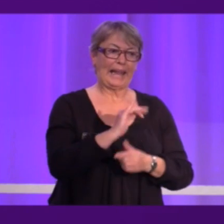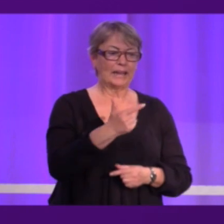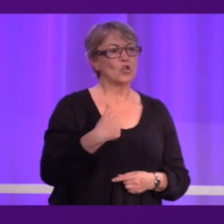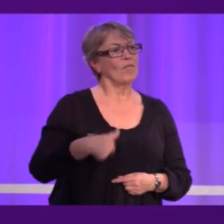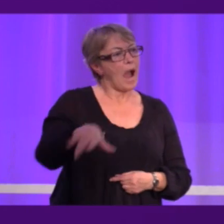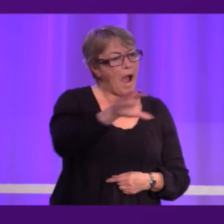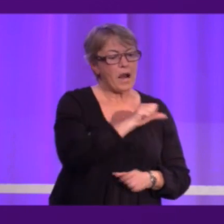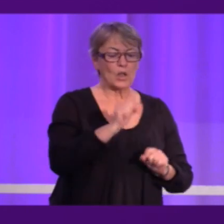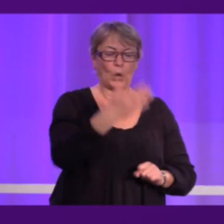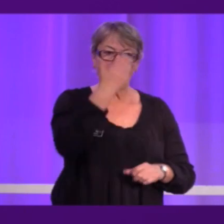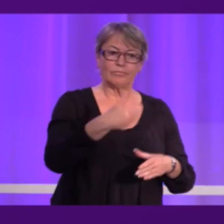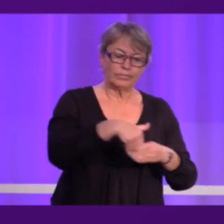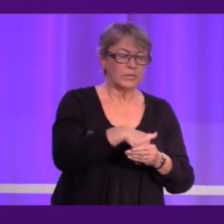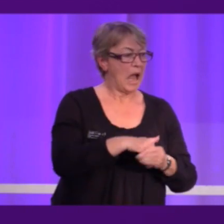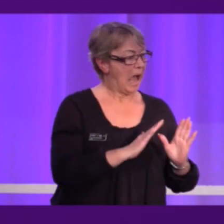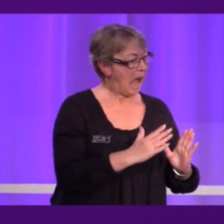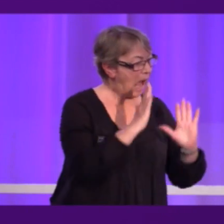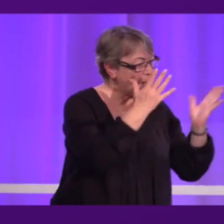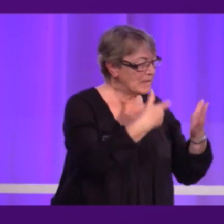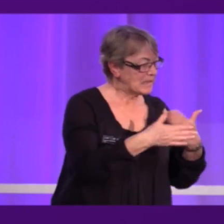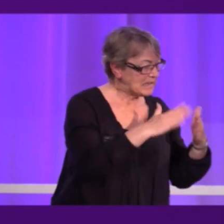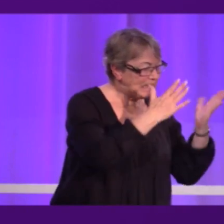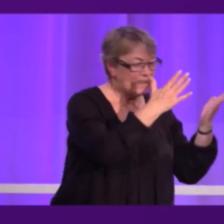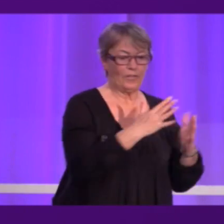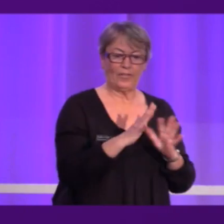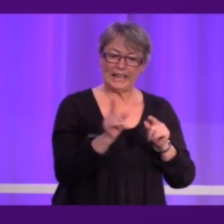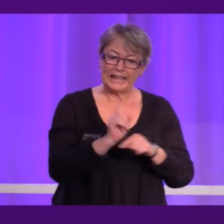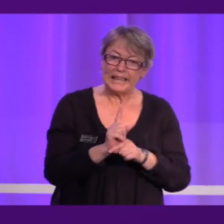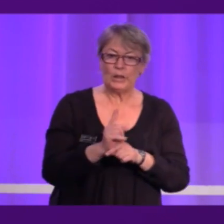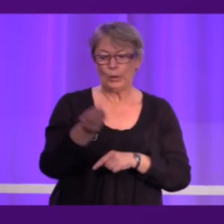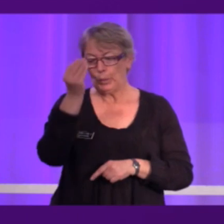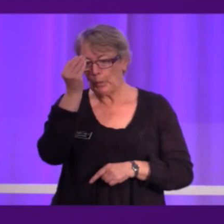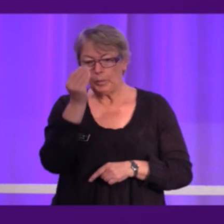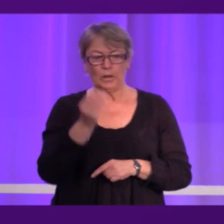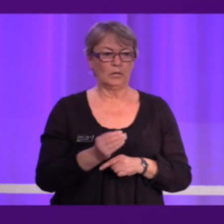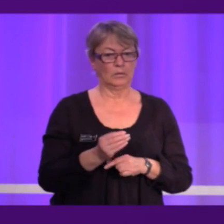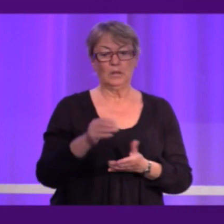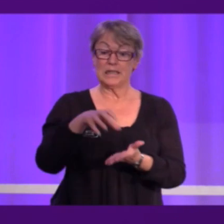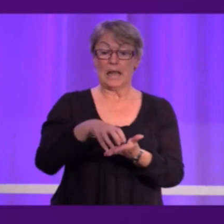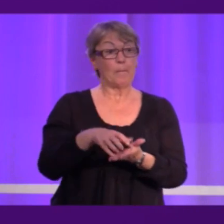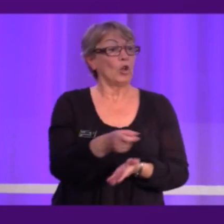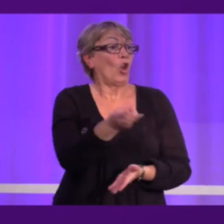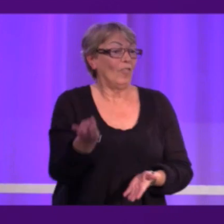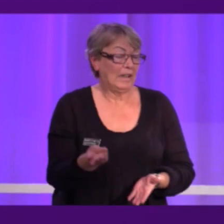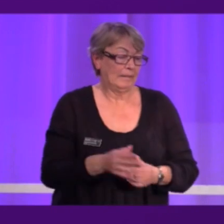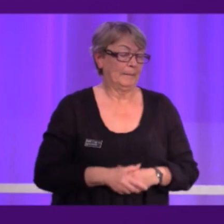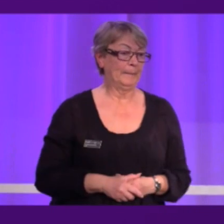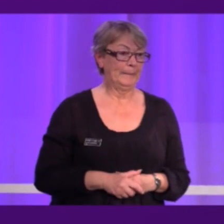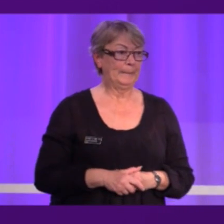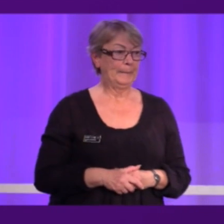alla ska kunna delta i arbetsliv, fritidsliv, utbildning och i samhället i övrigt.